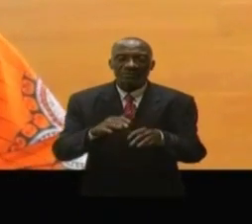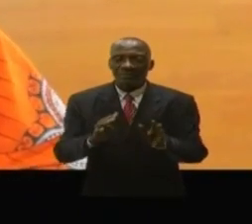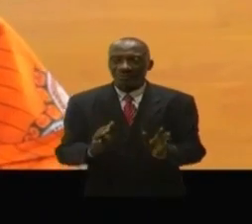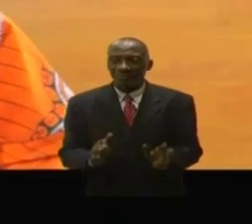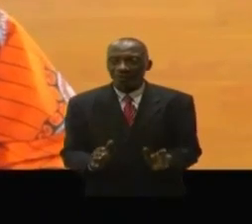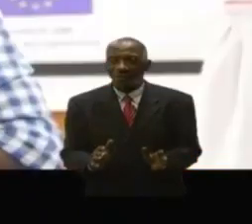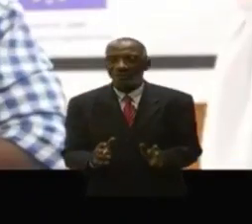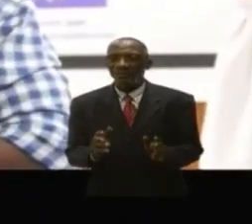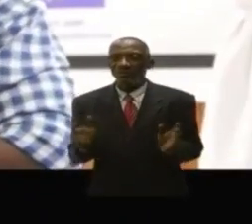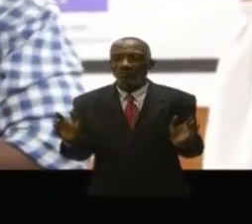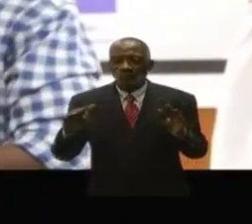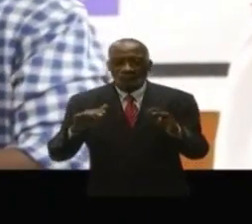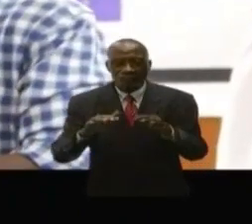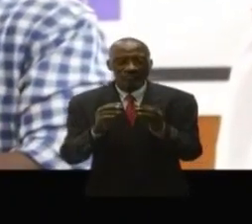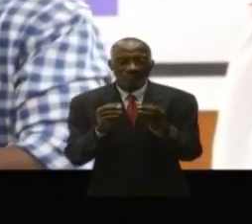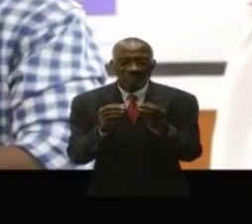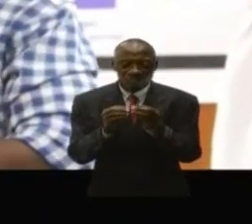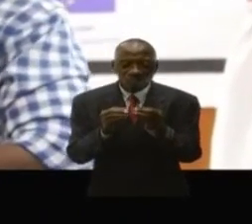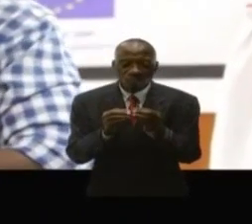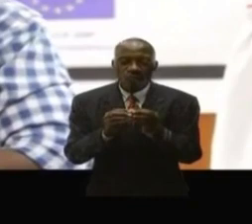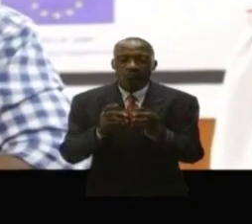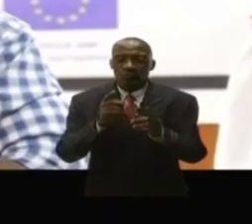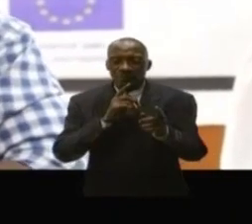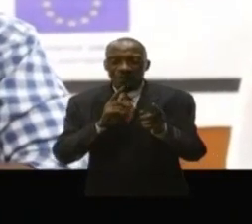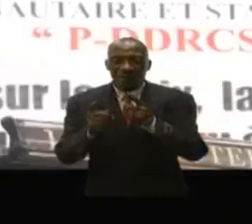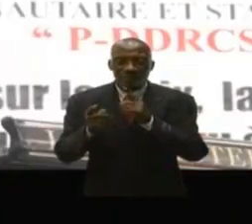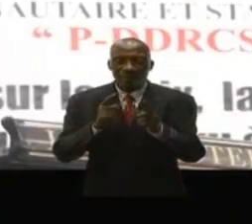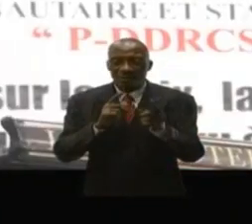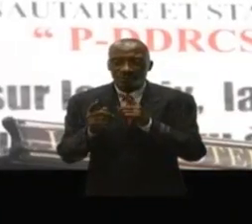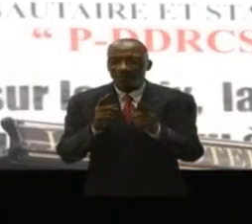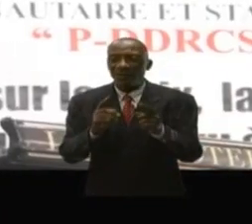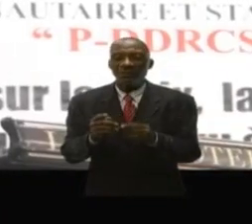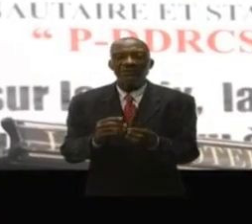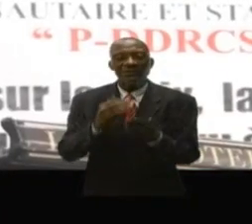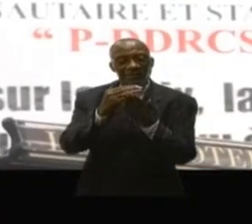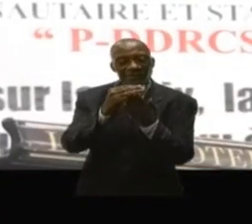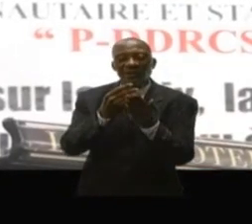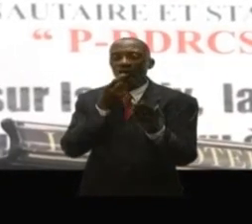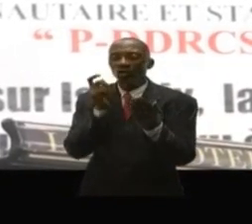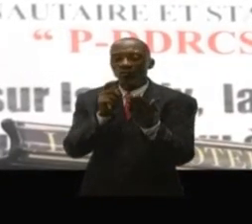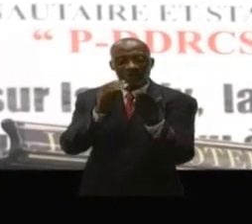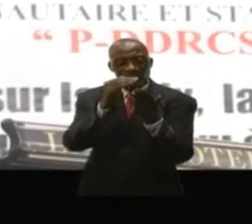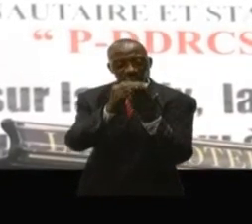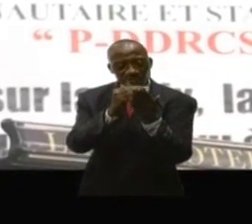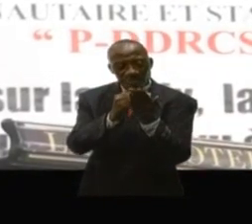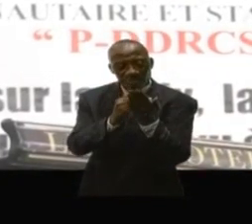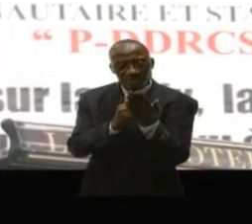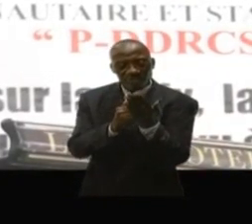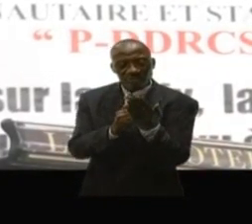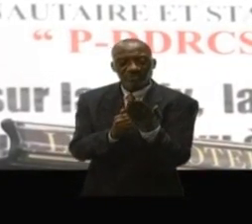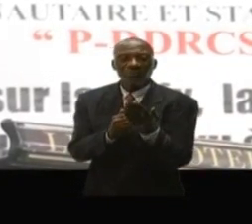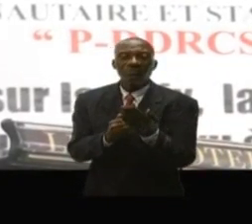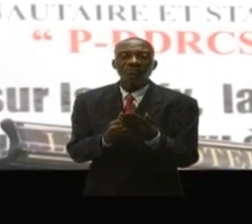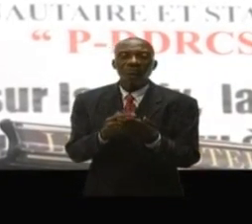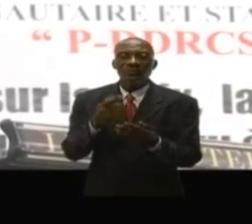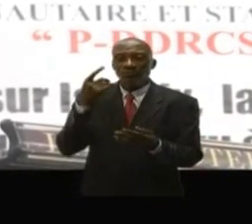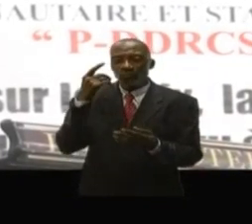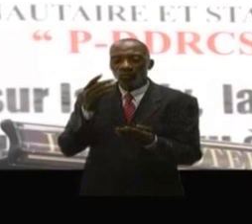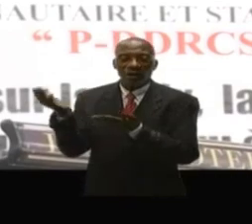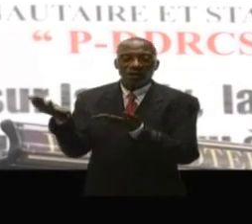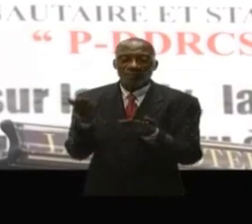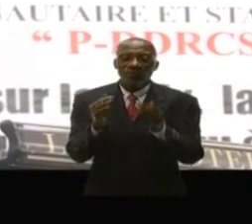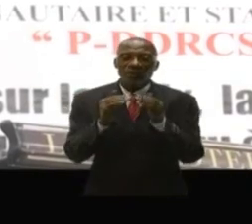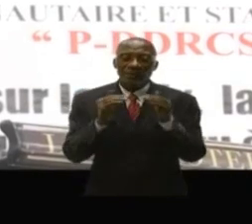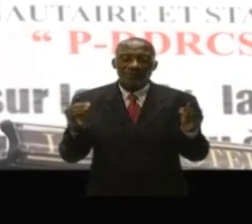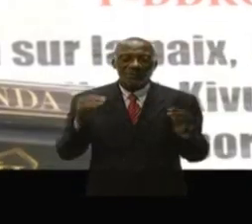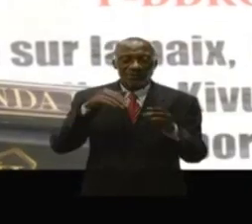plusieurs thématiques, des thématiques clés. Des recommandations ont été relevées en vue de renforcer la consolidation de la paix en province